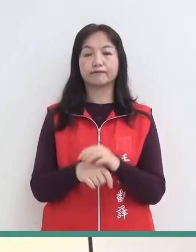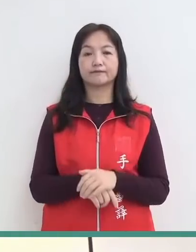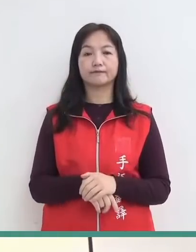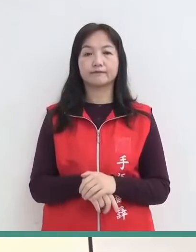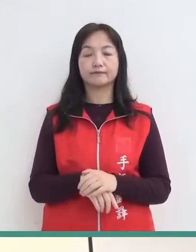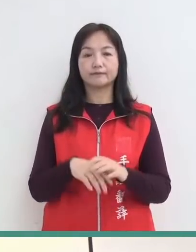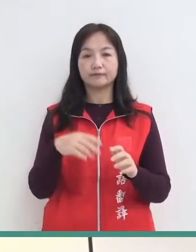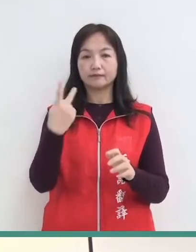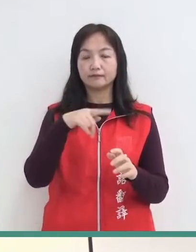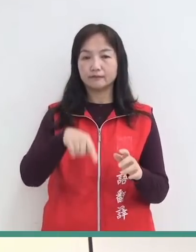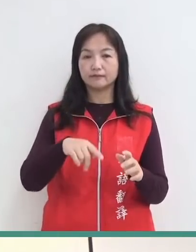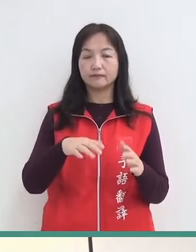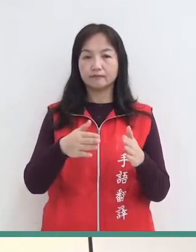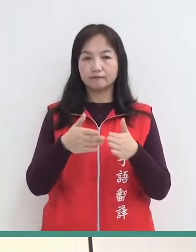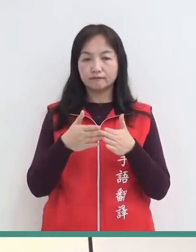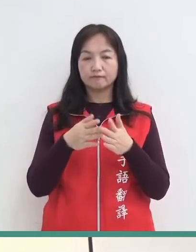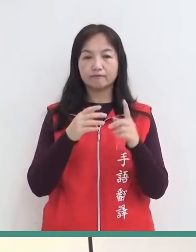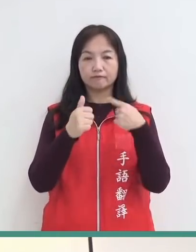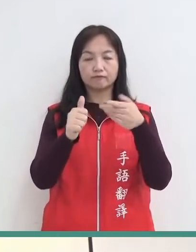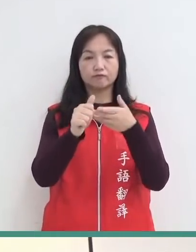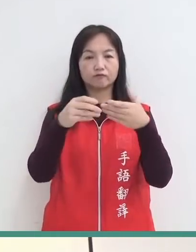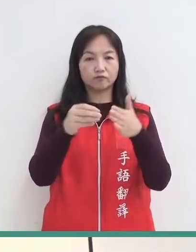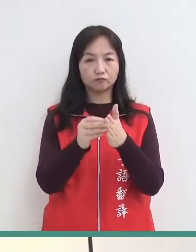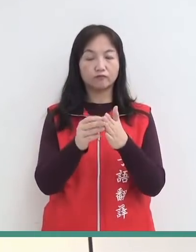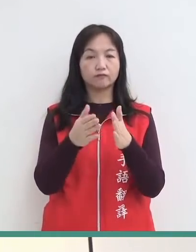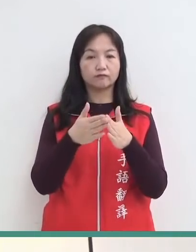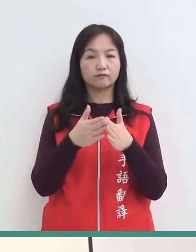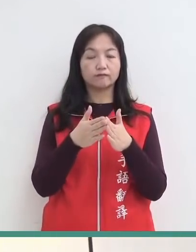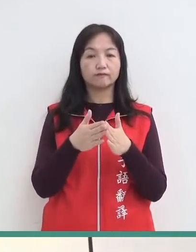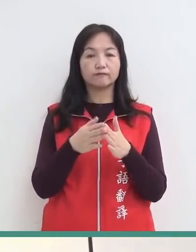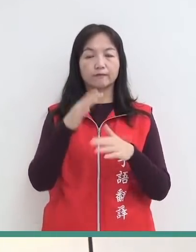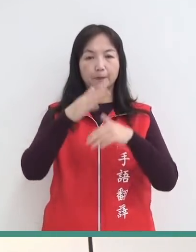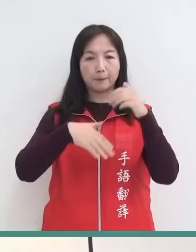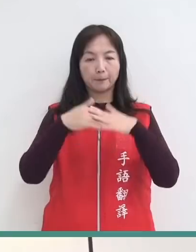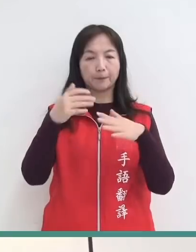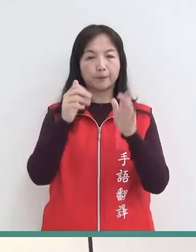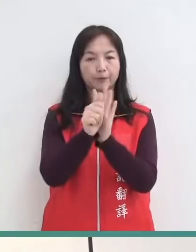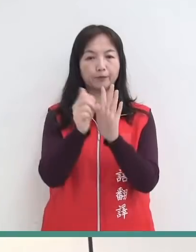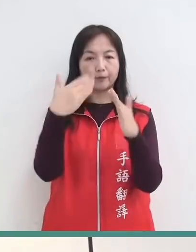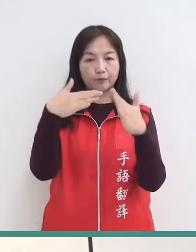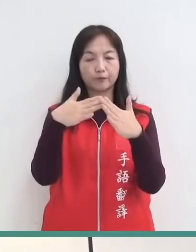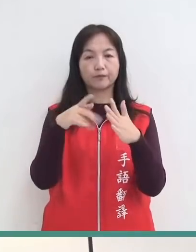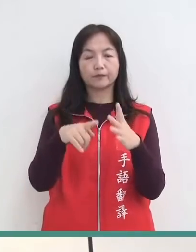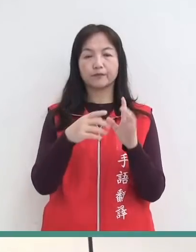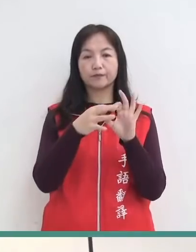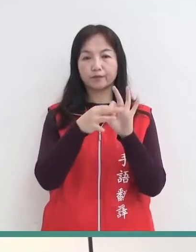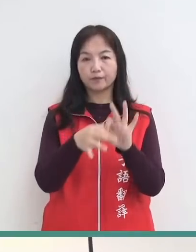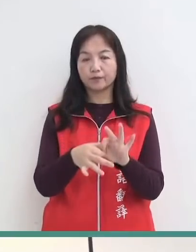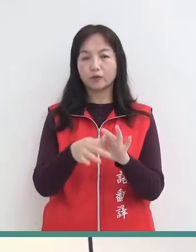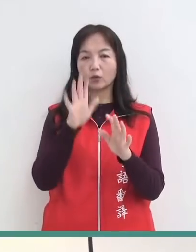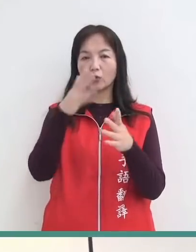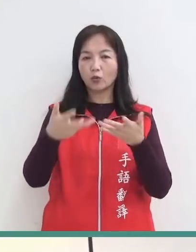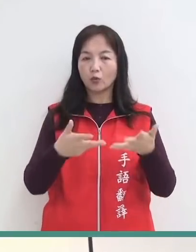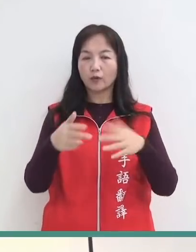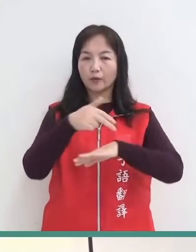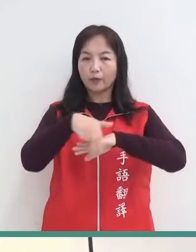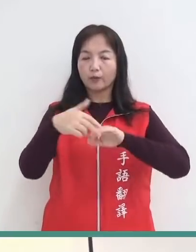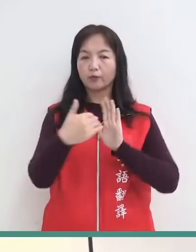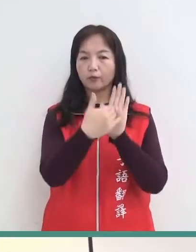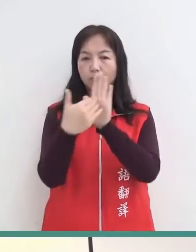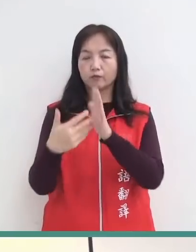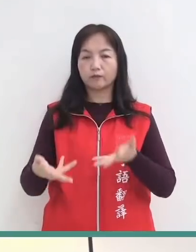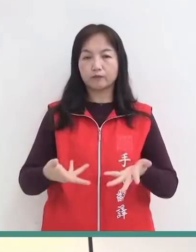此哦，这个部分就请教育局全力协助学校进行相关的防疫的作